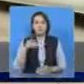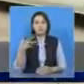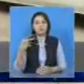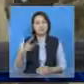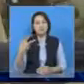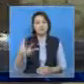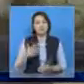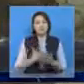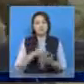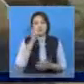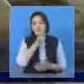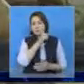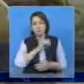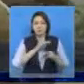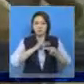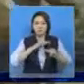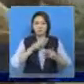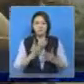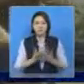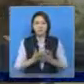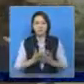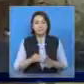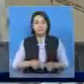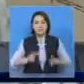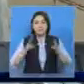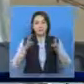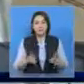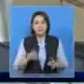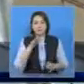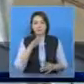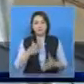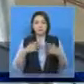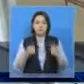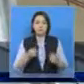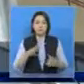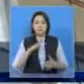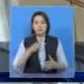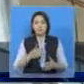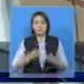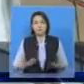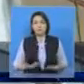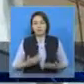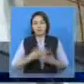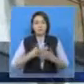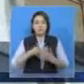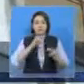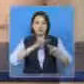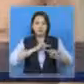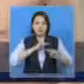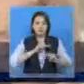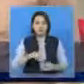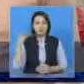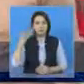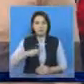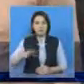53-ші армияның құпия бөлімінде қызмет еткен. Қауіп қатерге толы жылдарды аман есен өткізген ол бейбіт өмірде де белсене еңбек етті.